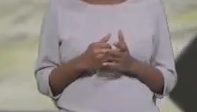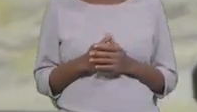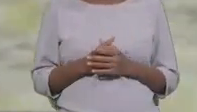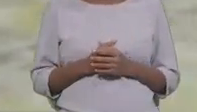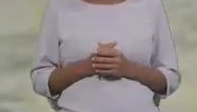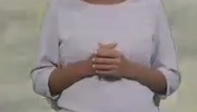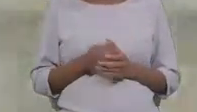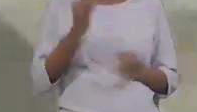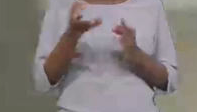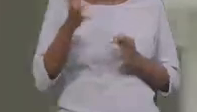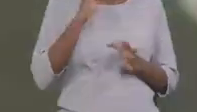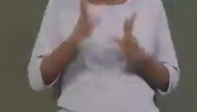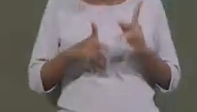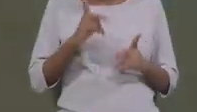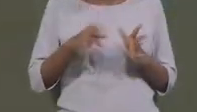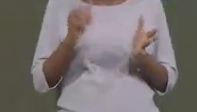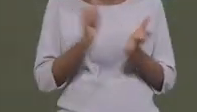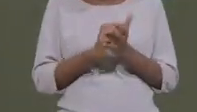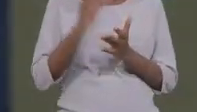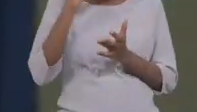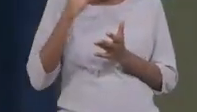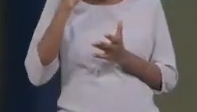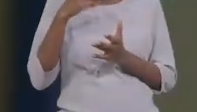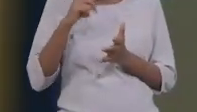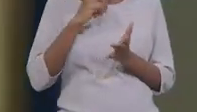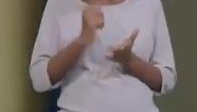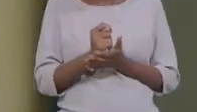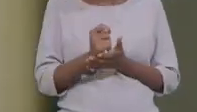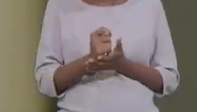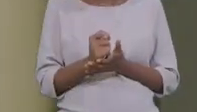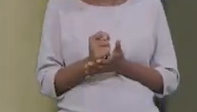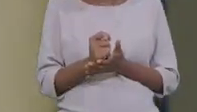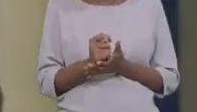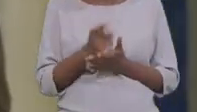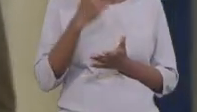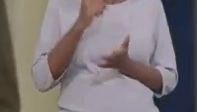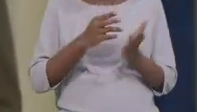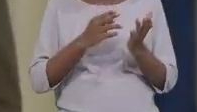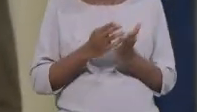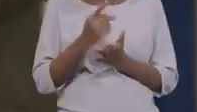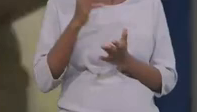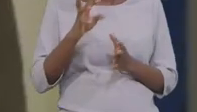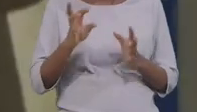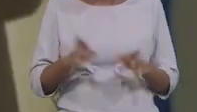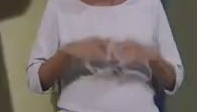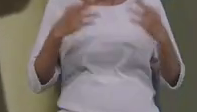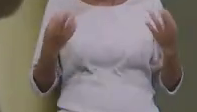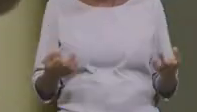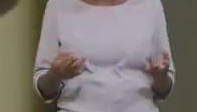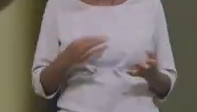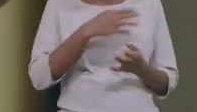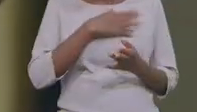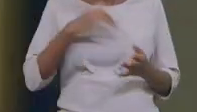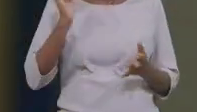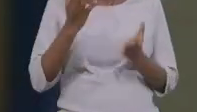Jérusalem. S'il y a des gens là qui cherchent la vérité de la